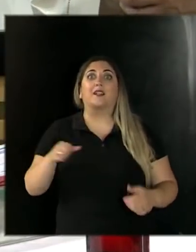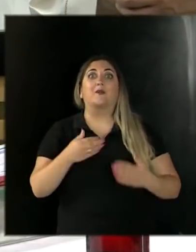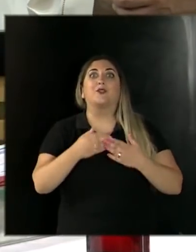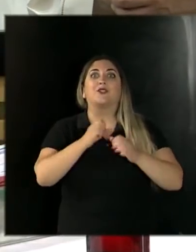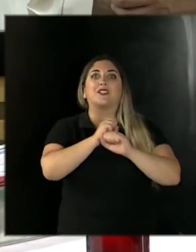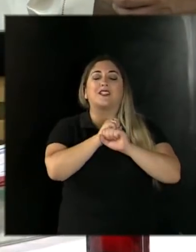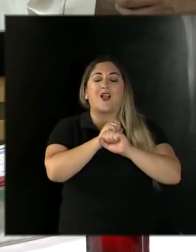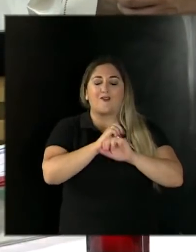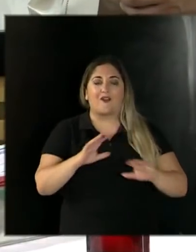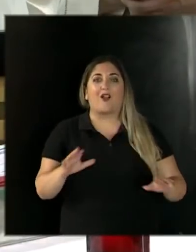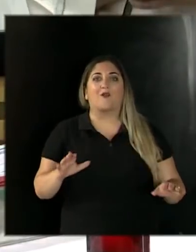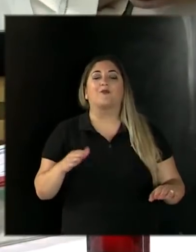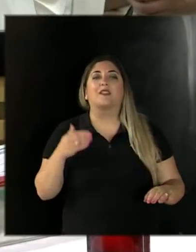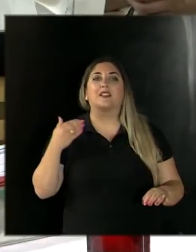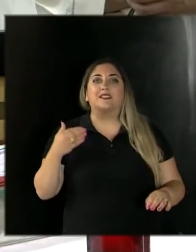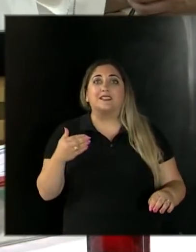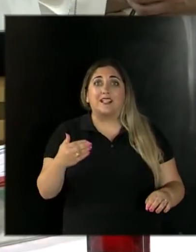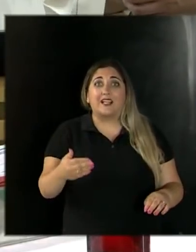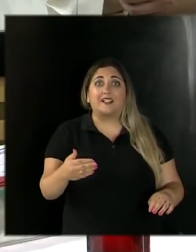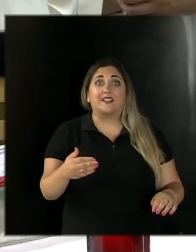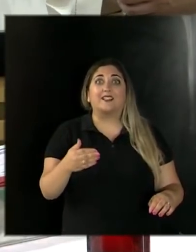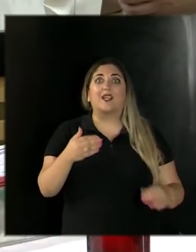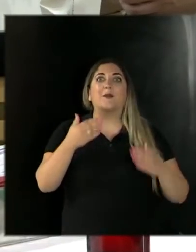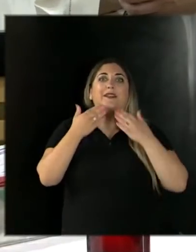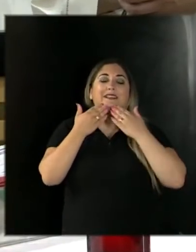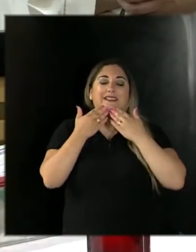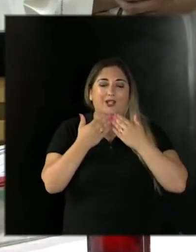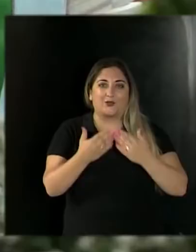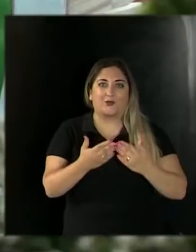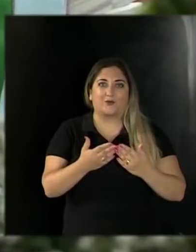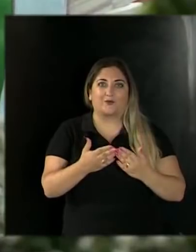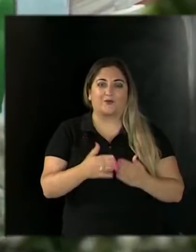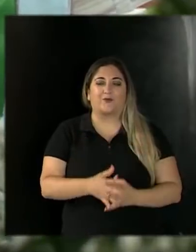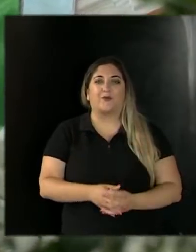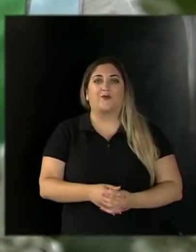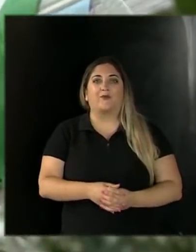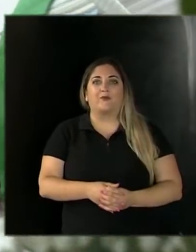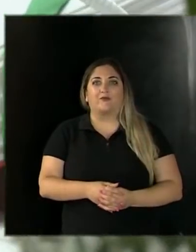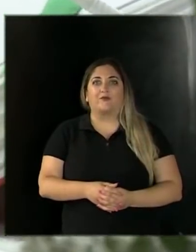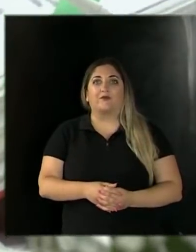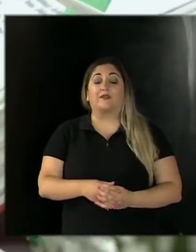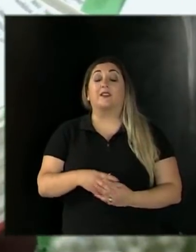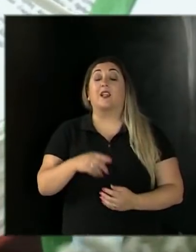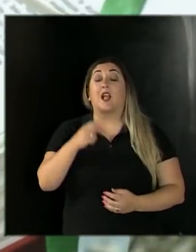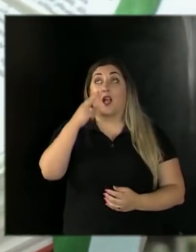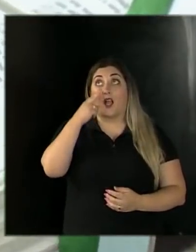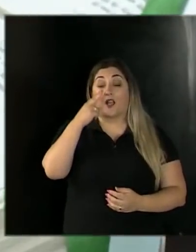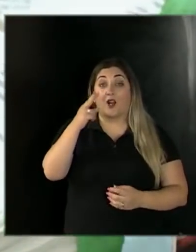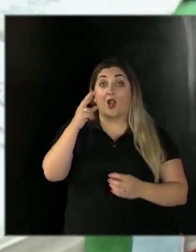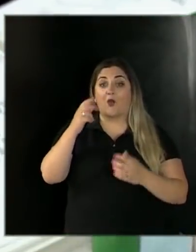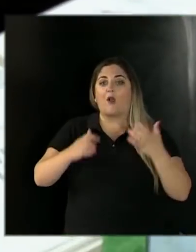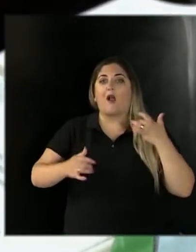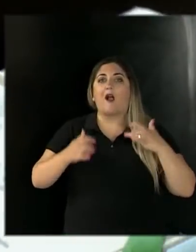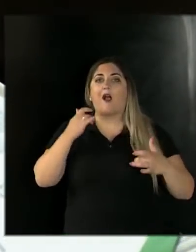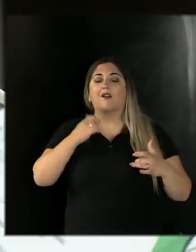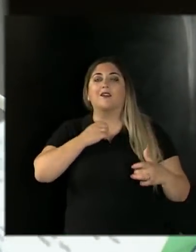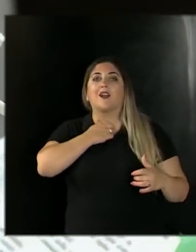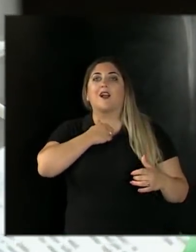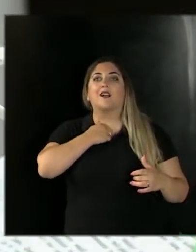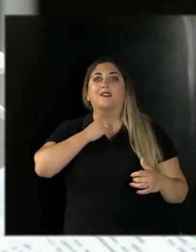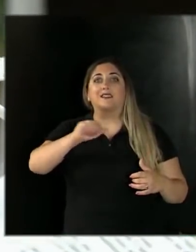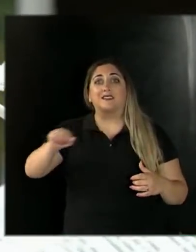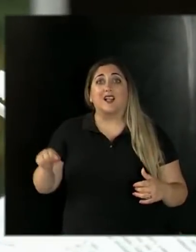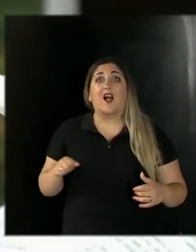tas-salvazzjoni tagħna li dejjem u kullimkien inroddulek ħajr. Fik aħna ngħixu u